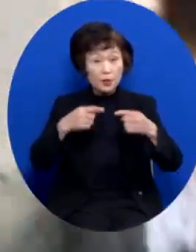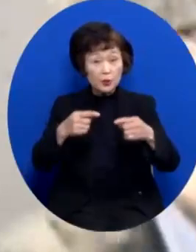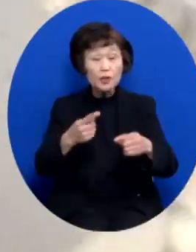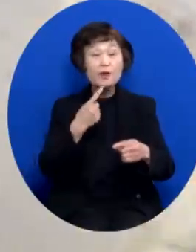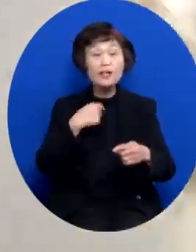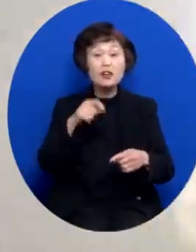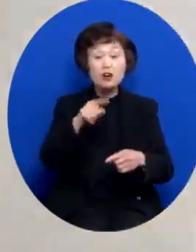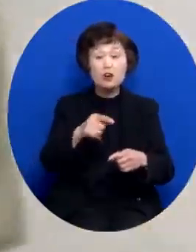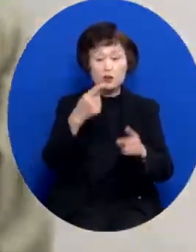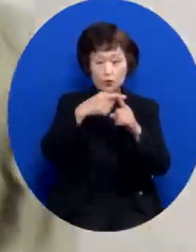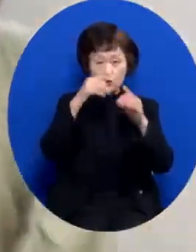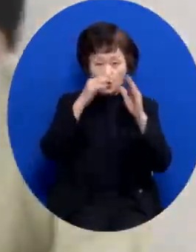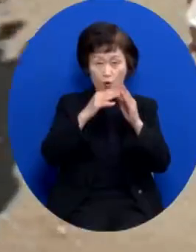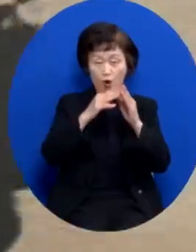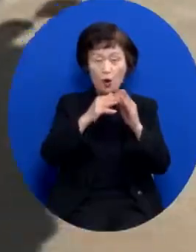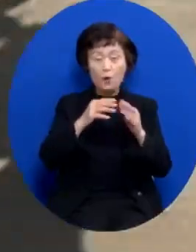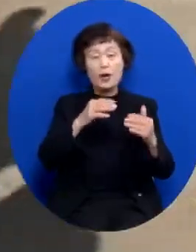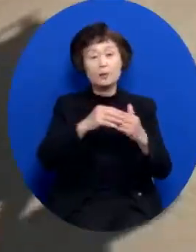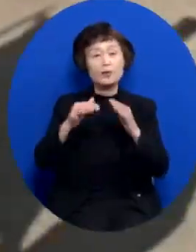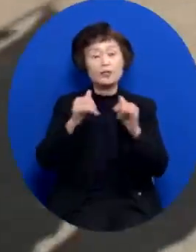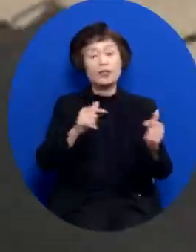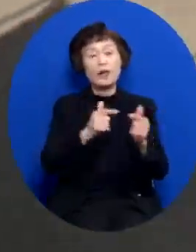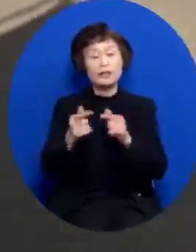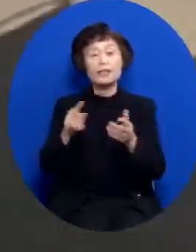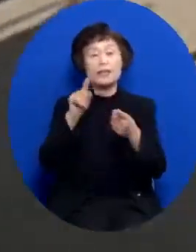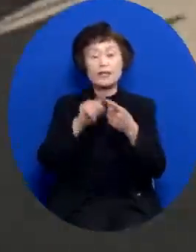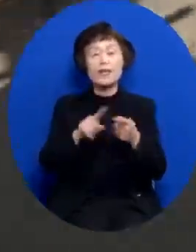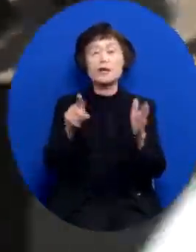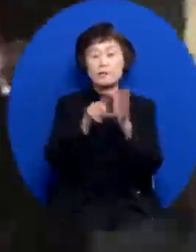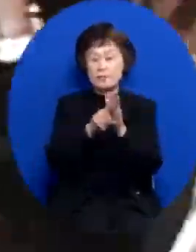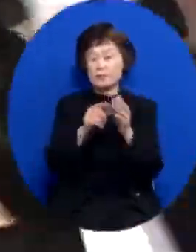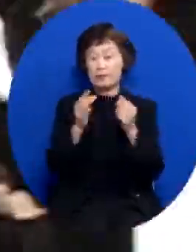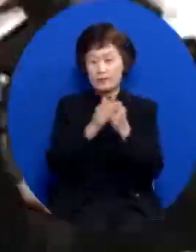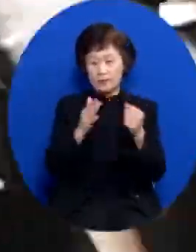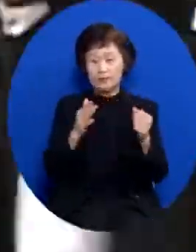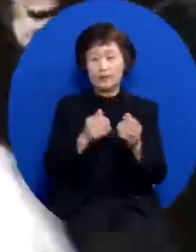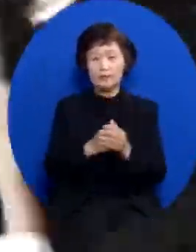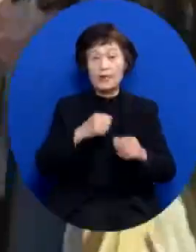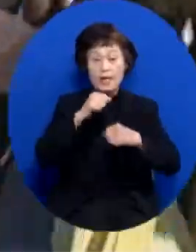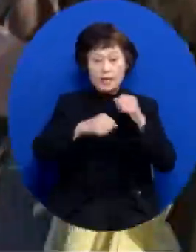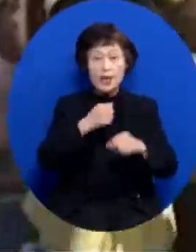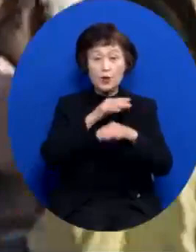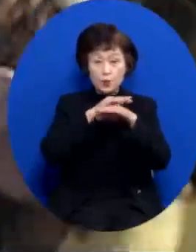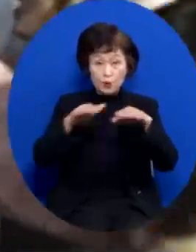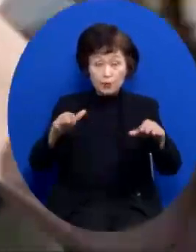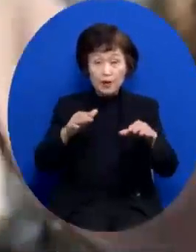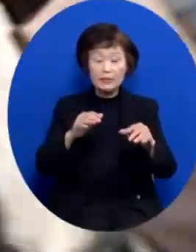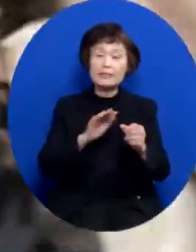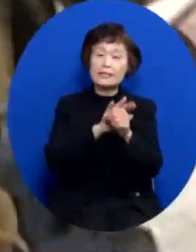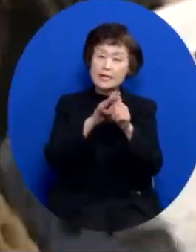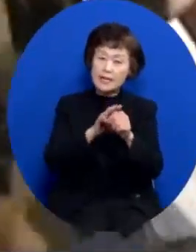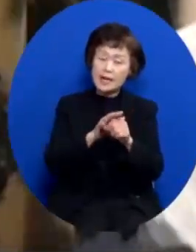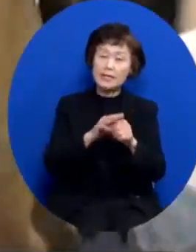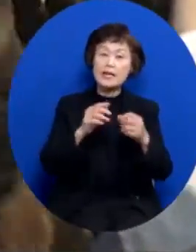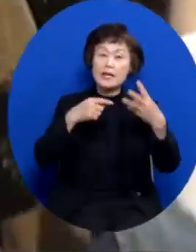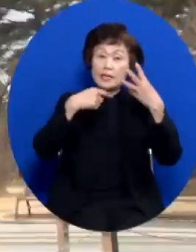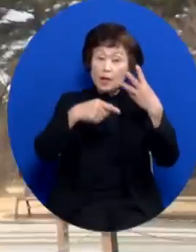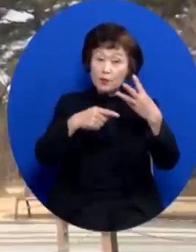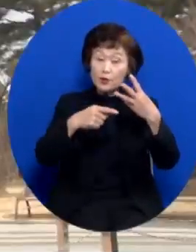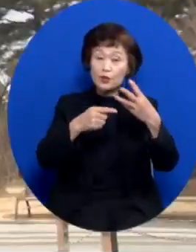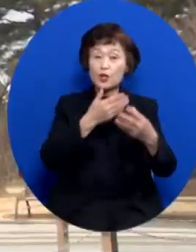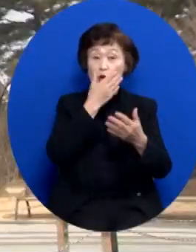교회와 지도자들에 대한 믿음이 있었기 때문이라는 평가입니다. 자유, 평등, 사랑이라는 3.1운동의